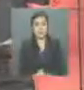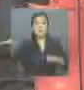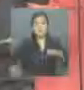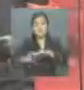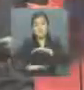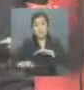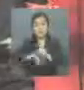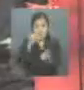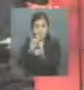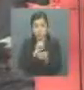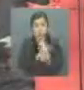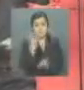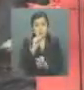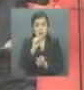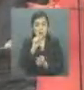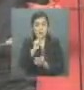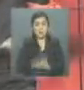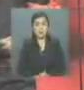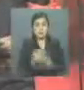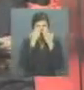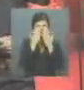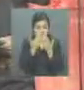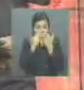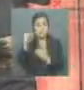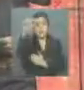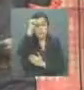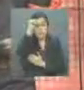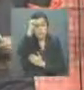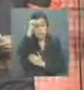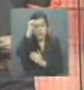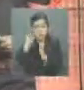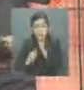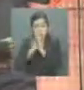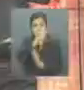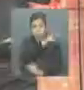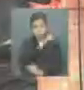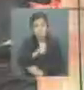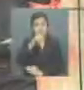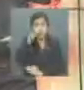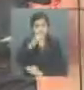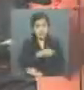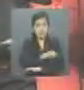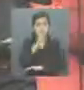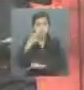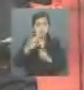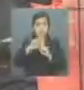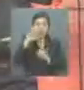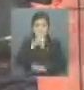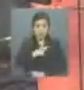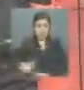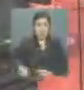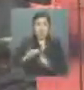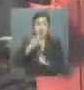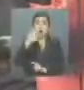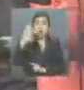ากลุ่มมุสลิมจากอินเดียนั้นเข้ามามีบทบาทกับสยามตั้งแต่สมัยรัชกาลที่4แล้วล่ะค่ะการที่ตัดสินใจเข้ามาตั้งรกรากนั้นก็มี